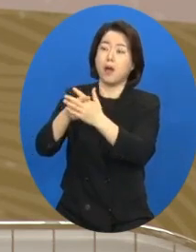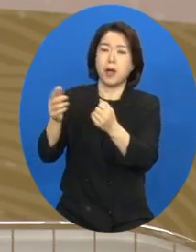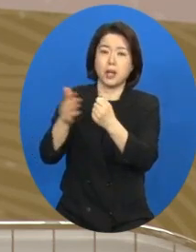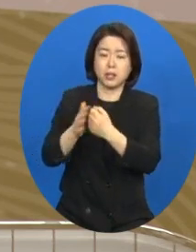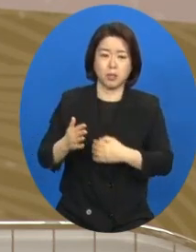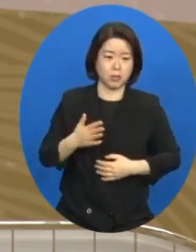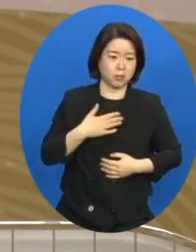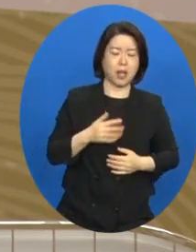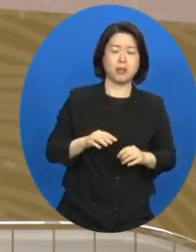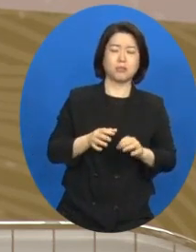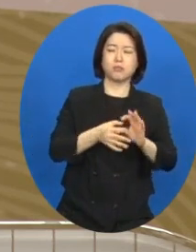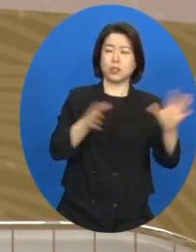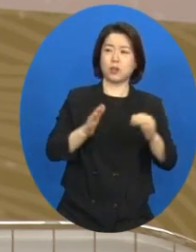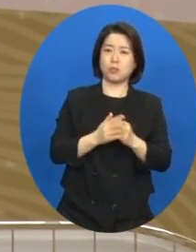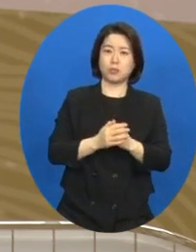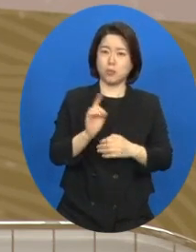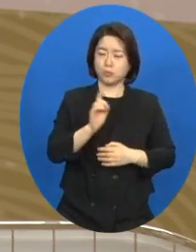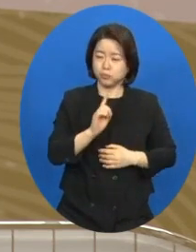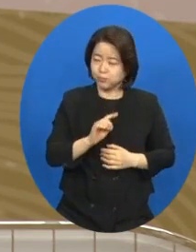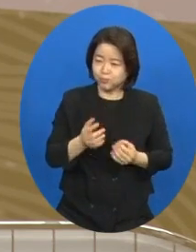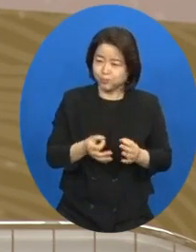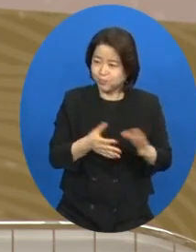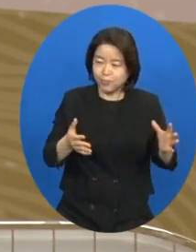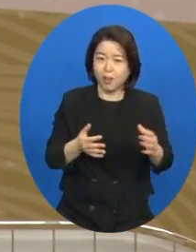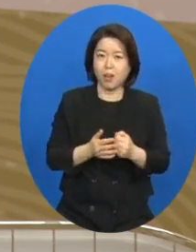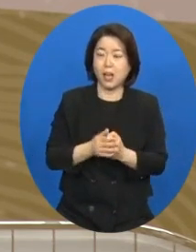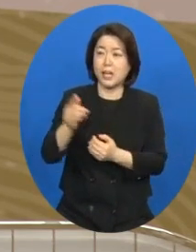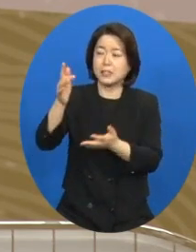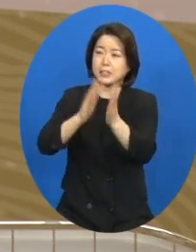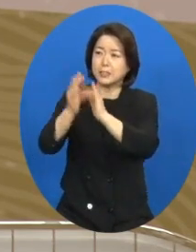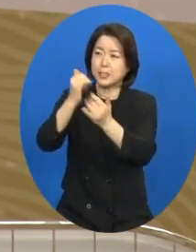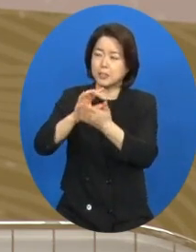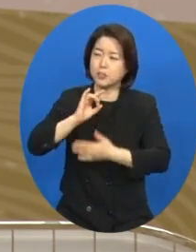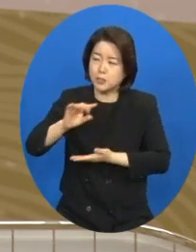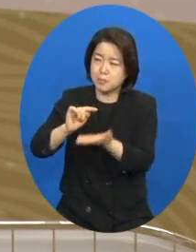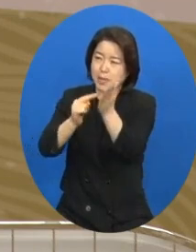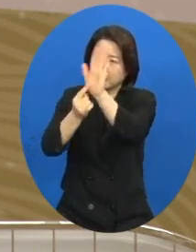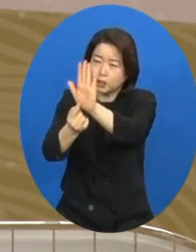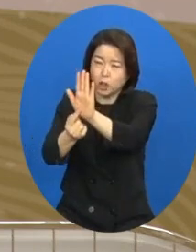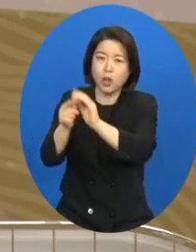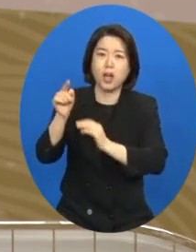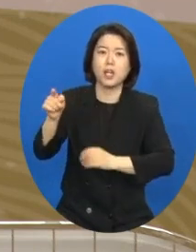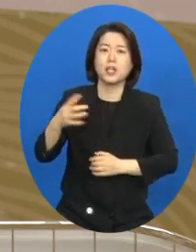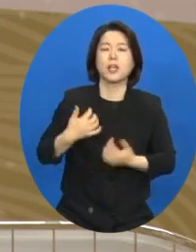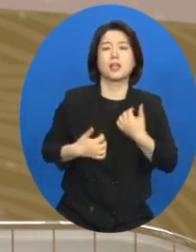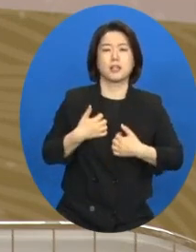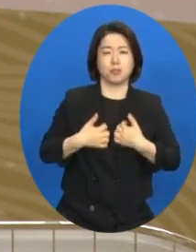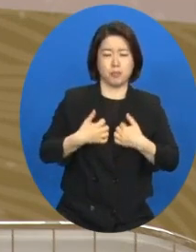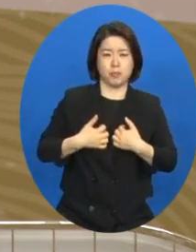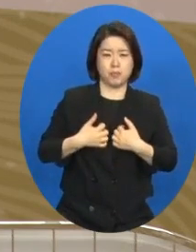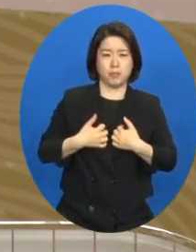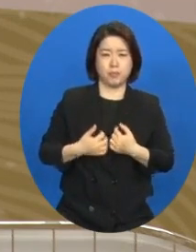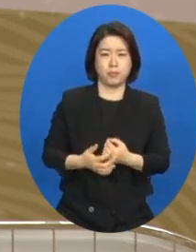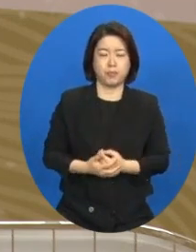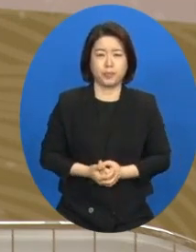상관이 없어요 그 예수님만 오직 드러나는 것만 세례요한의 기쁨 이었어요